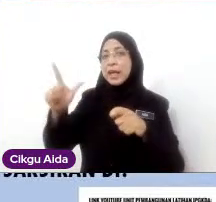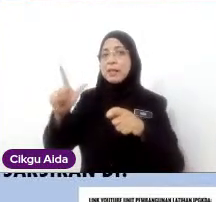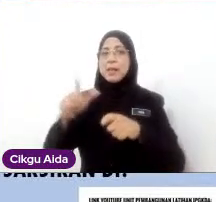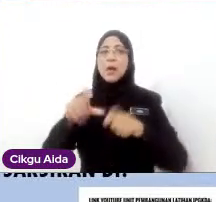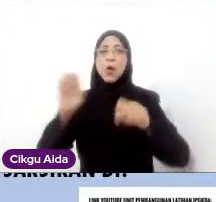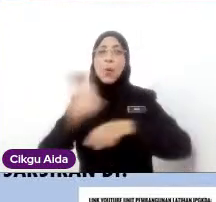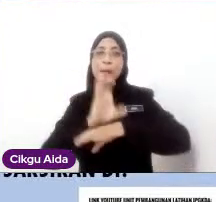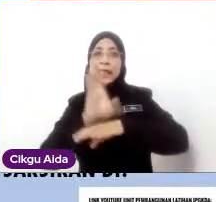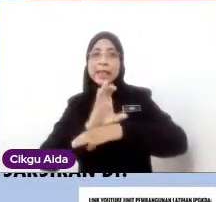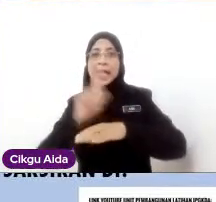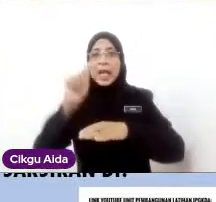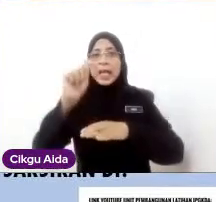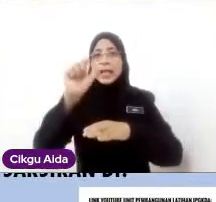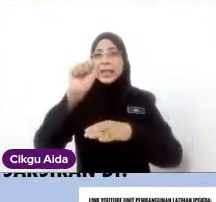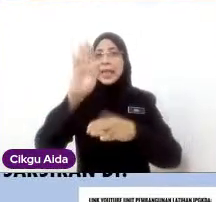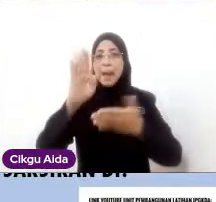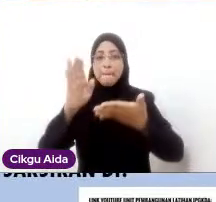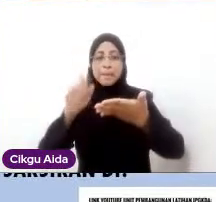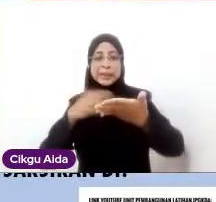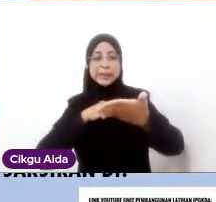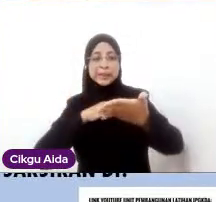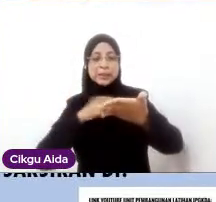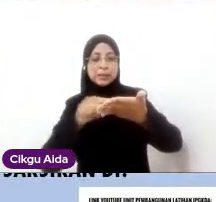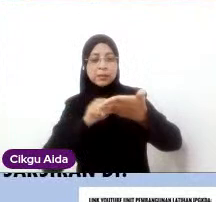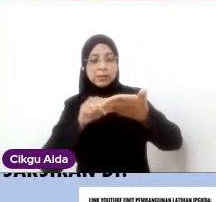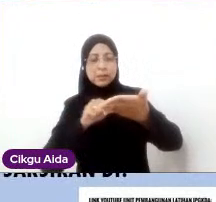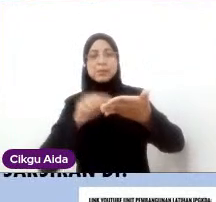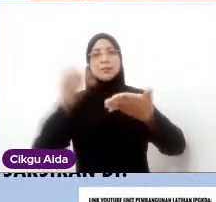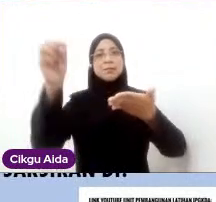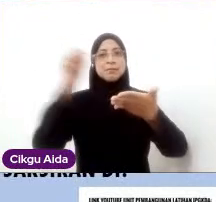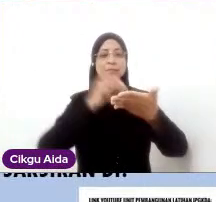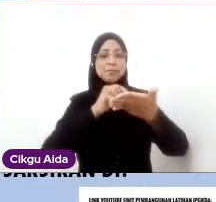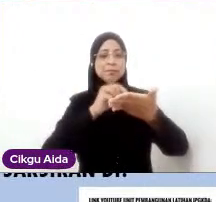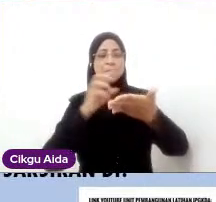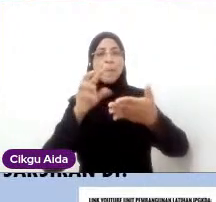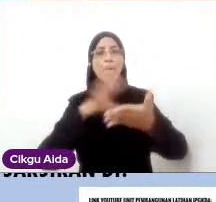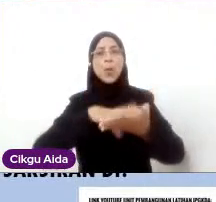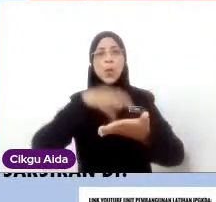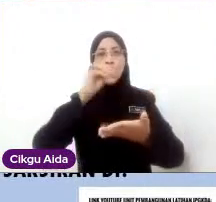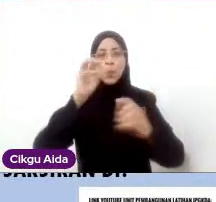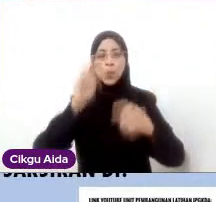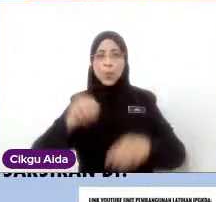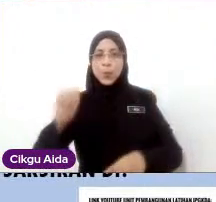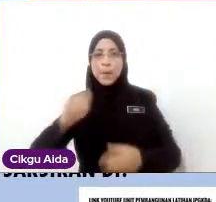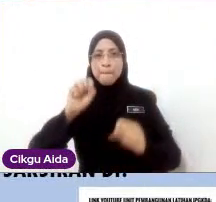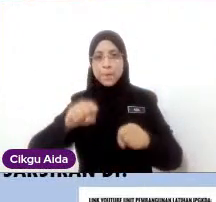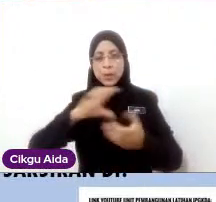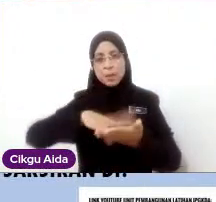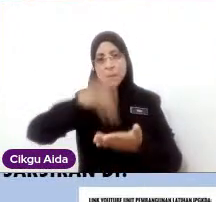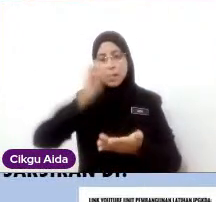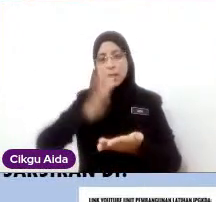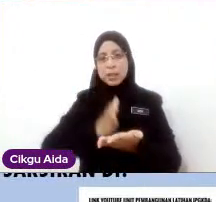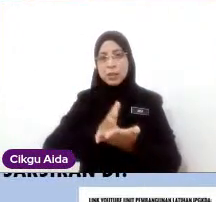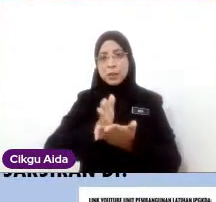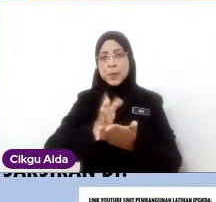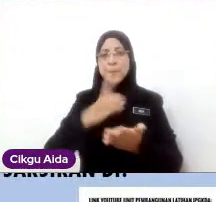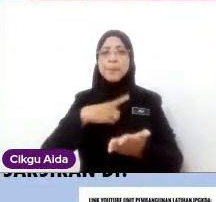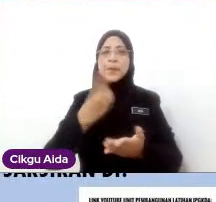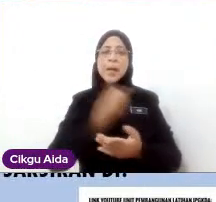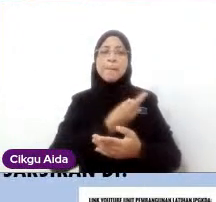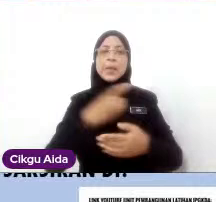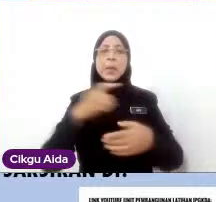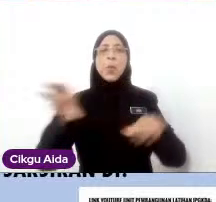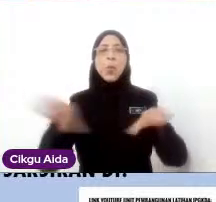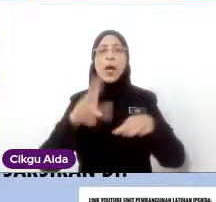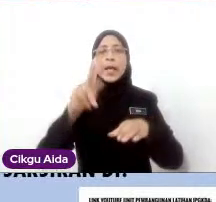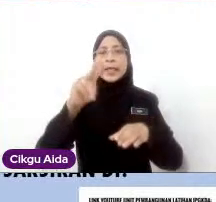je dapatkan tab, 2-3 tab, jadi nanti murid boleh belajar terus. Kemudian kami pun ada buat kiosk